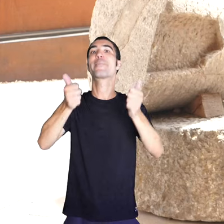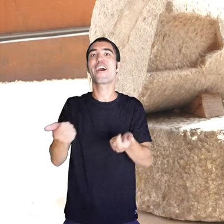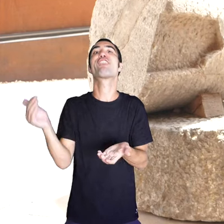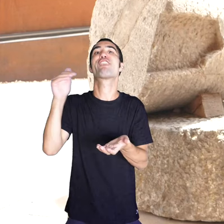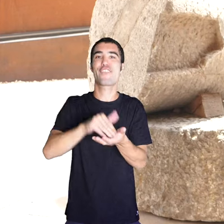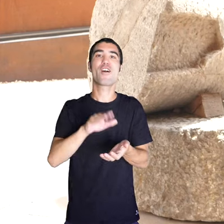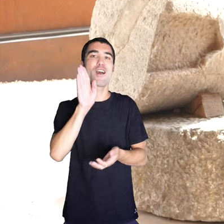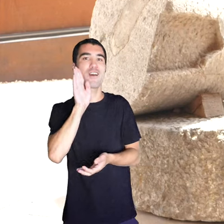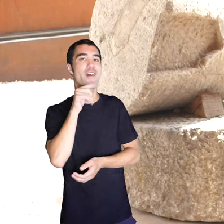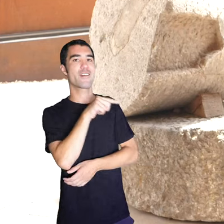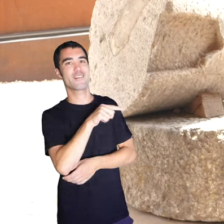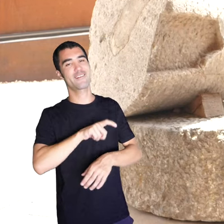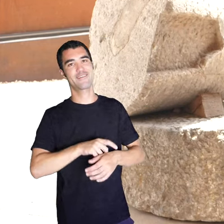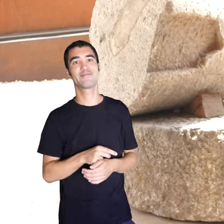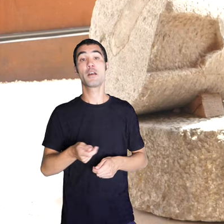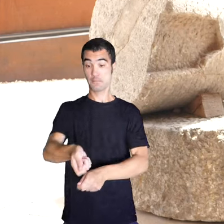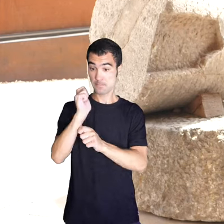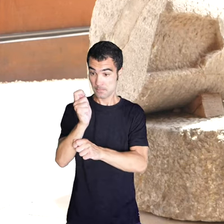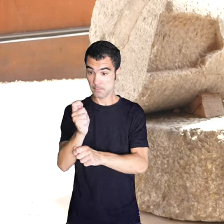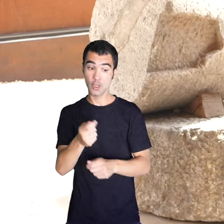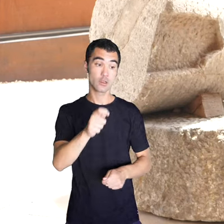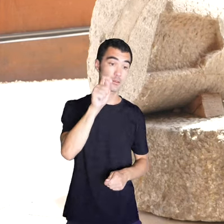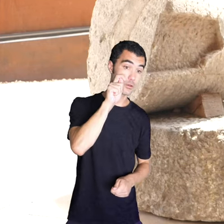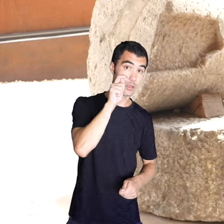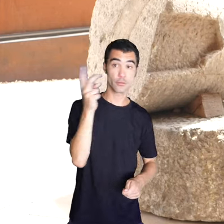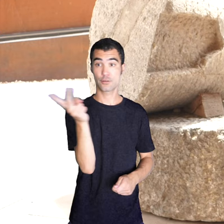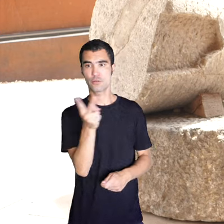El pescaturisme, de l'ego,